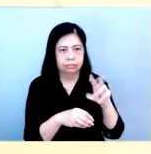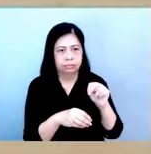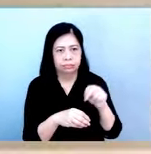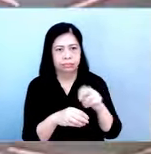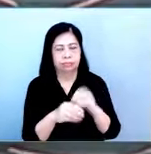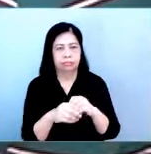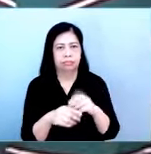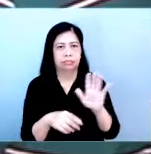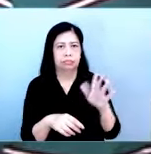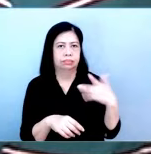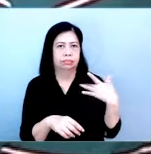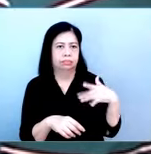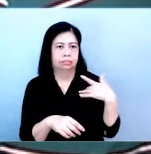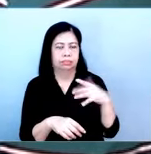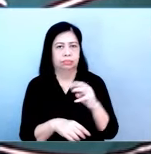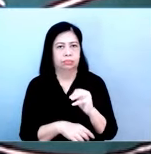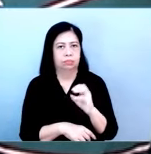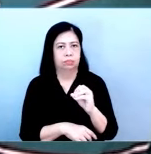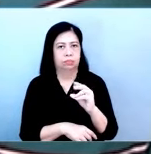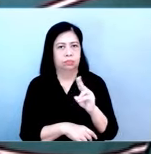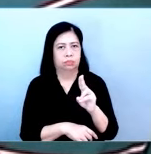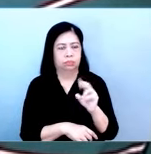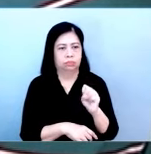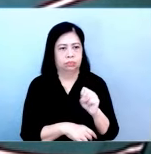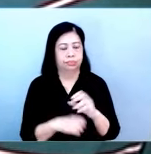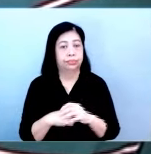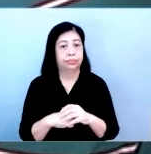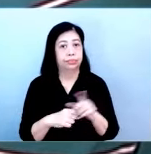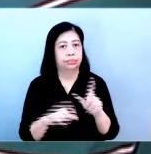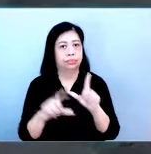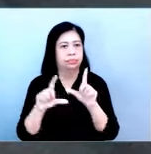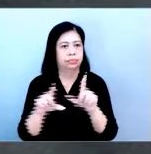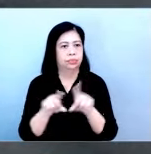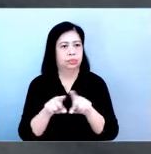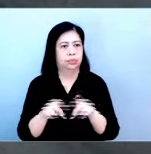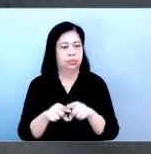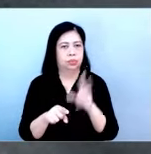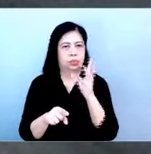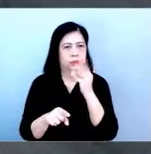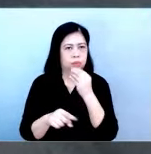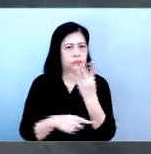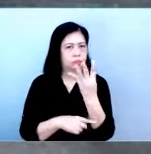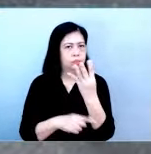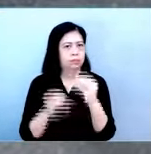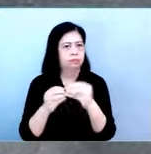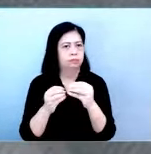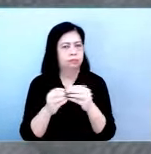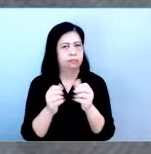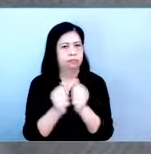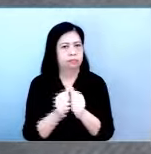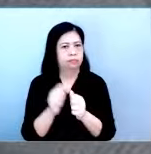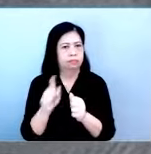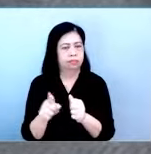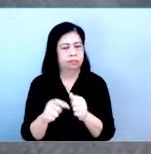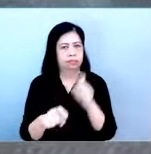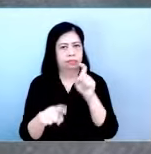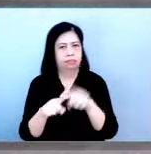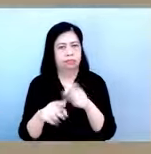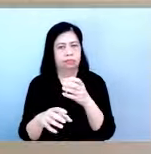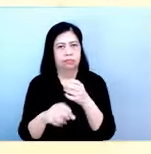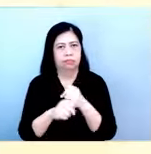modus. Bukod sa babaeng suspect, tukoy na rin ng mga otoridad ang apat pang kasabot ng suspect sa rentangay